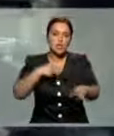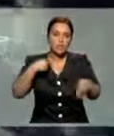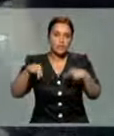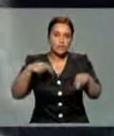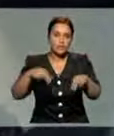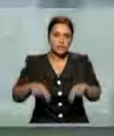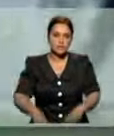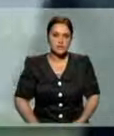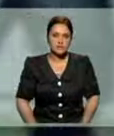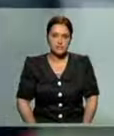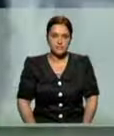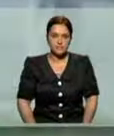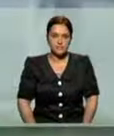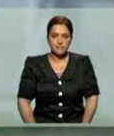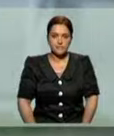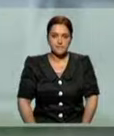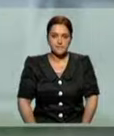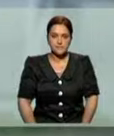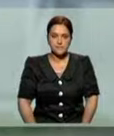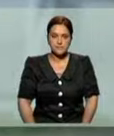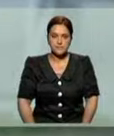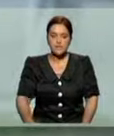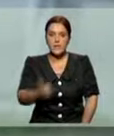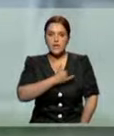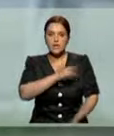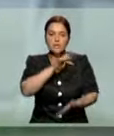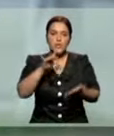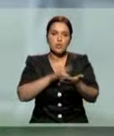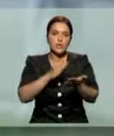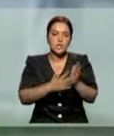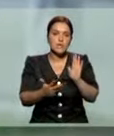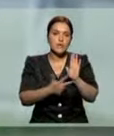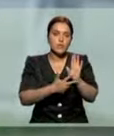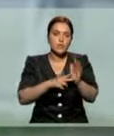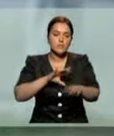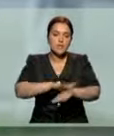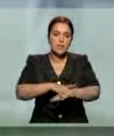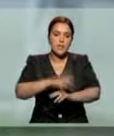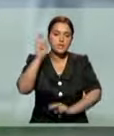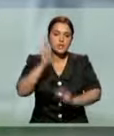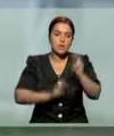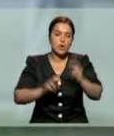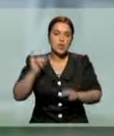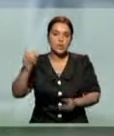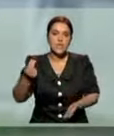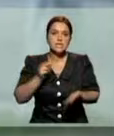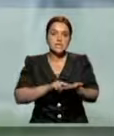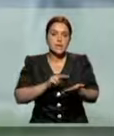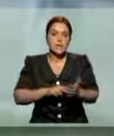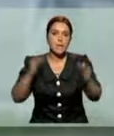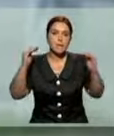потребителей. У нас по городу имеется 8 колбасных предприятий, они цены